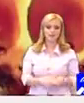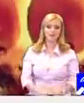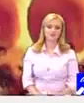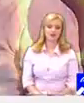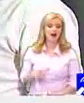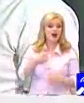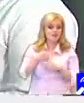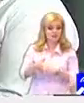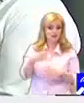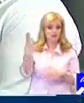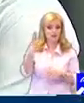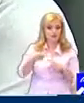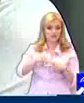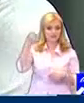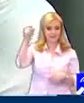câștigători.